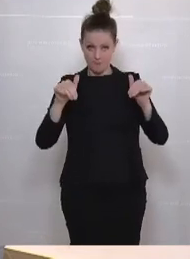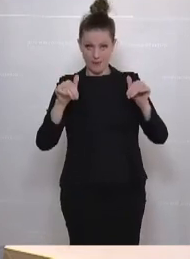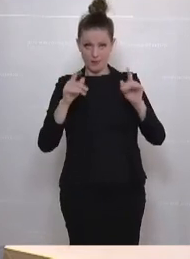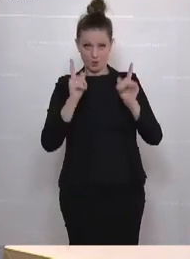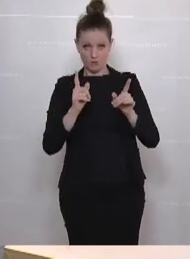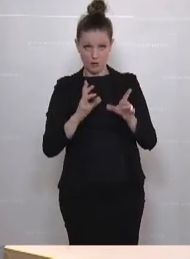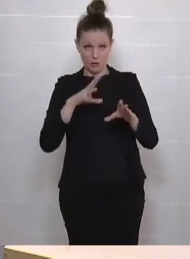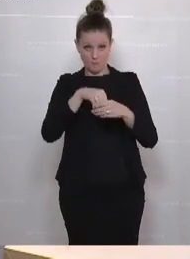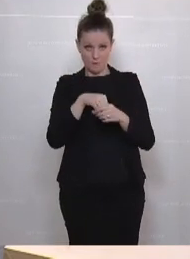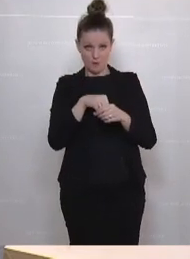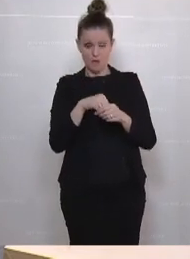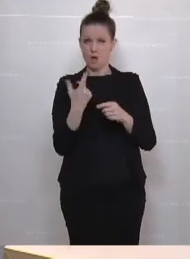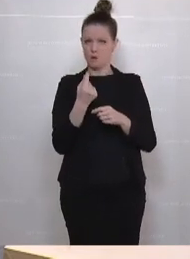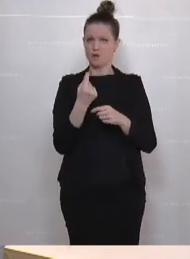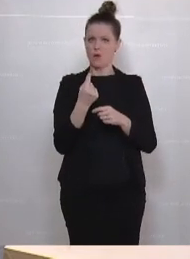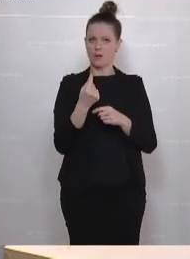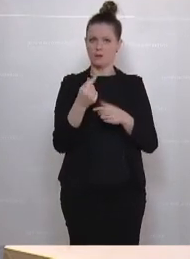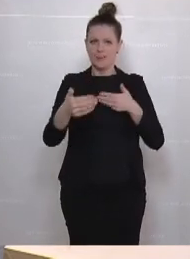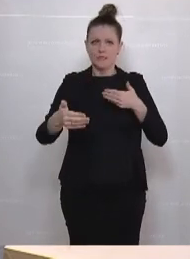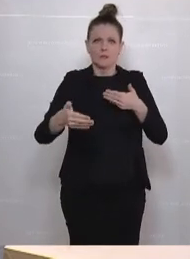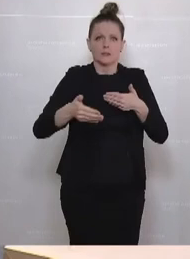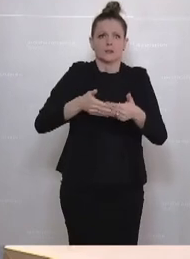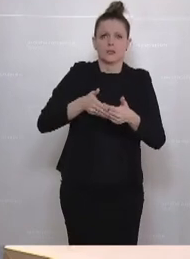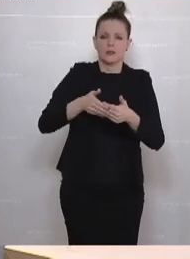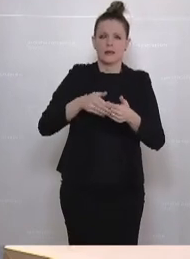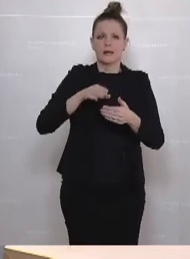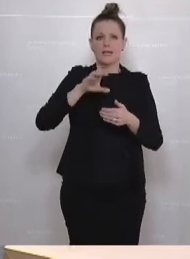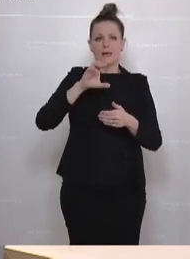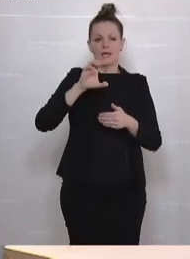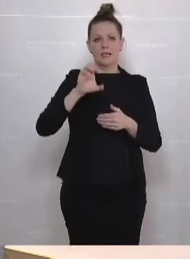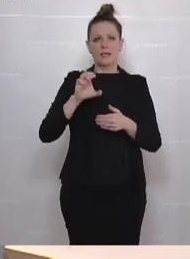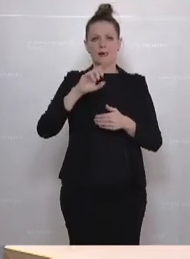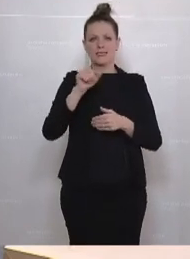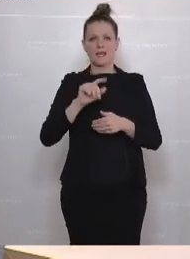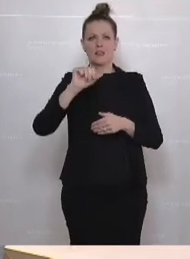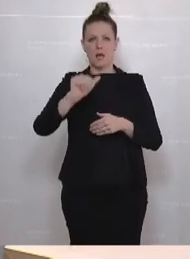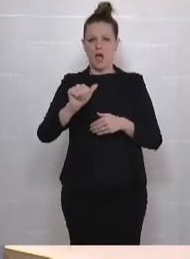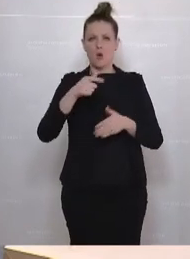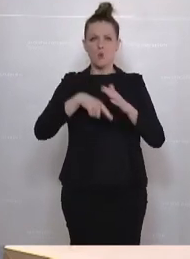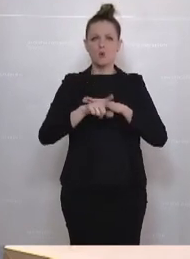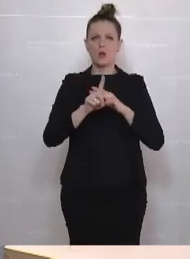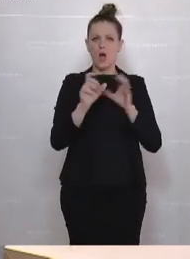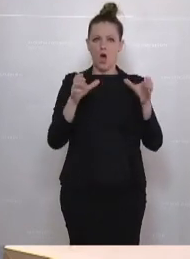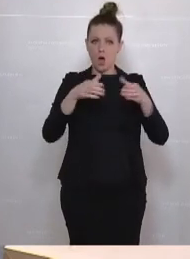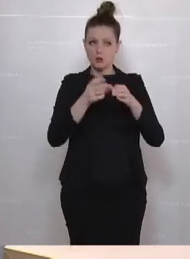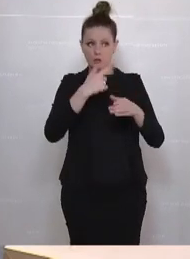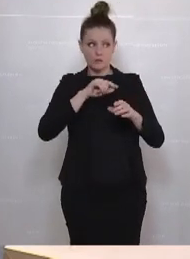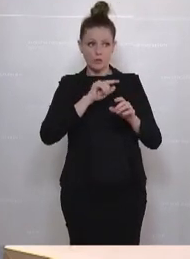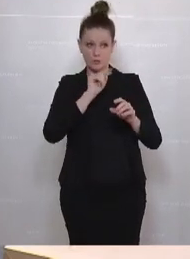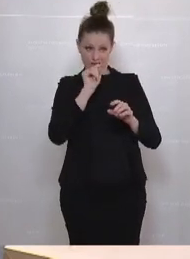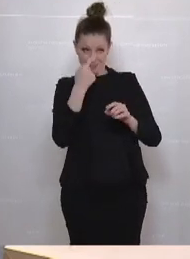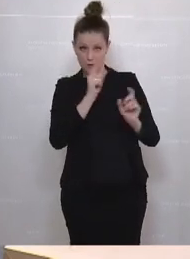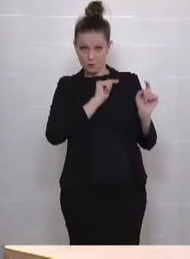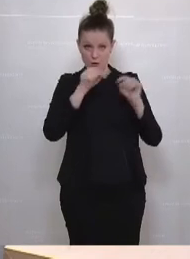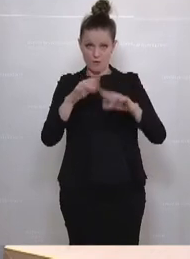würde umschließen, dass Sie uns sehr kurzfristig im EZA-Unterausschuss zur Verfügung stünden, damit wir auch die